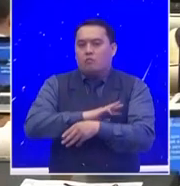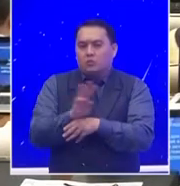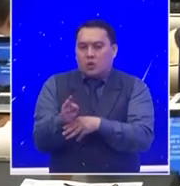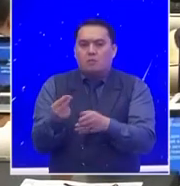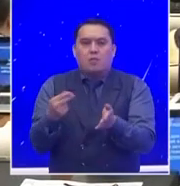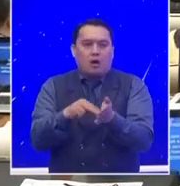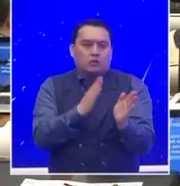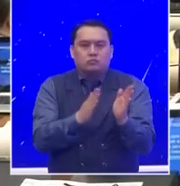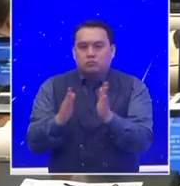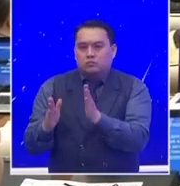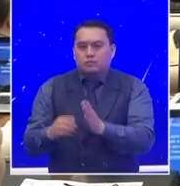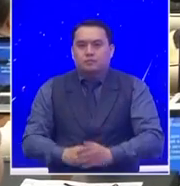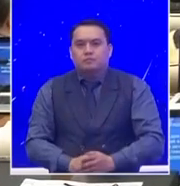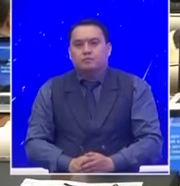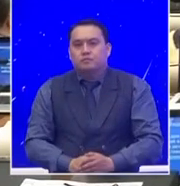баға тұрақты.